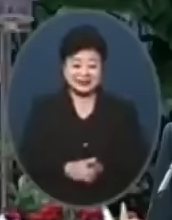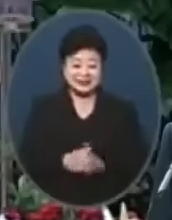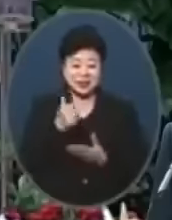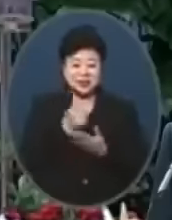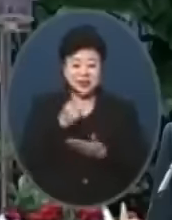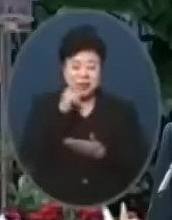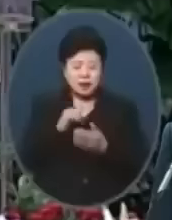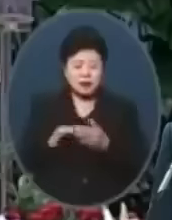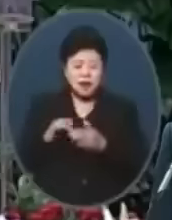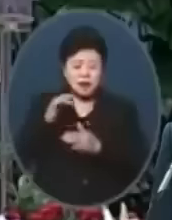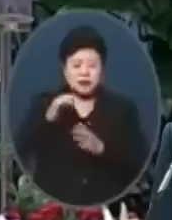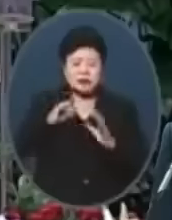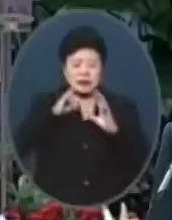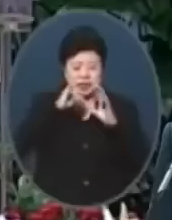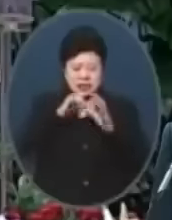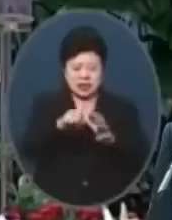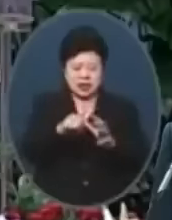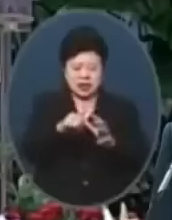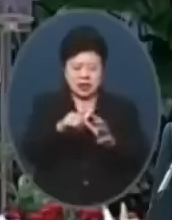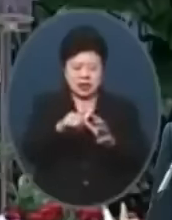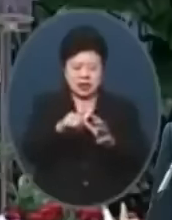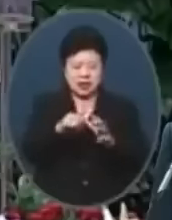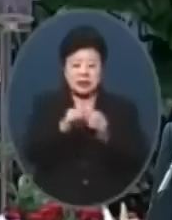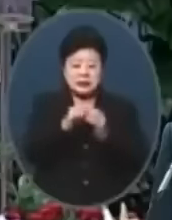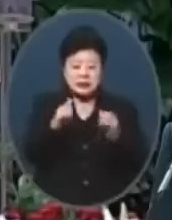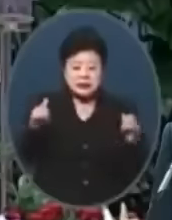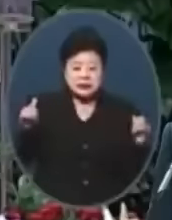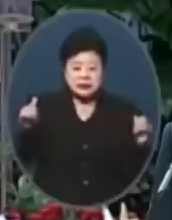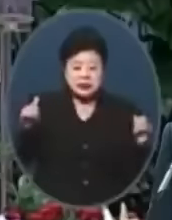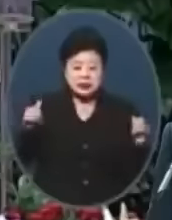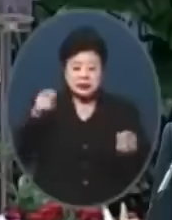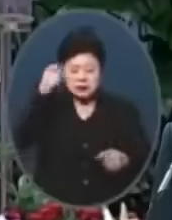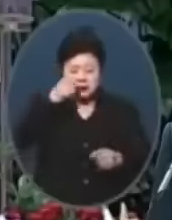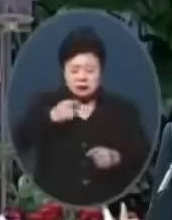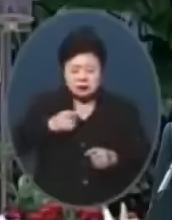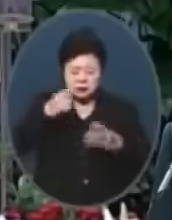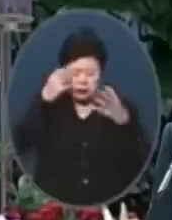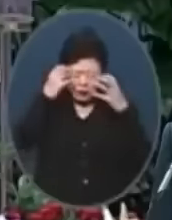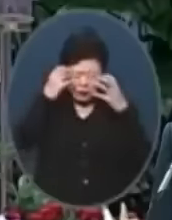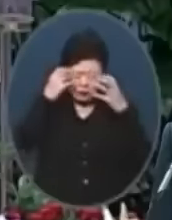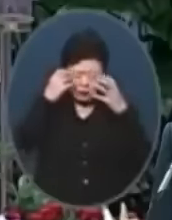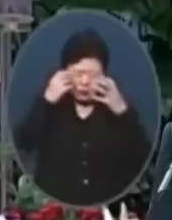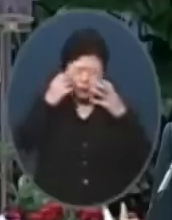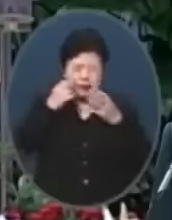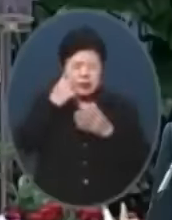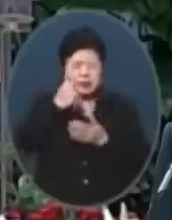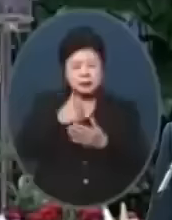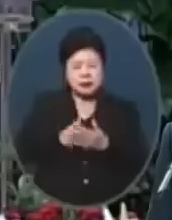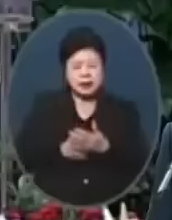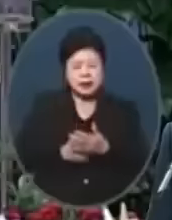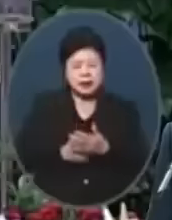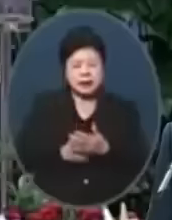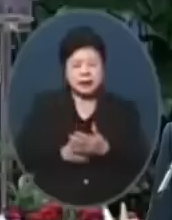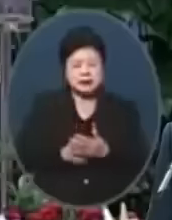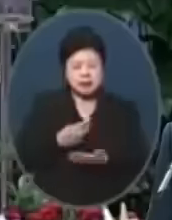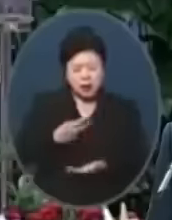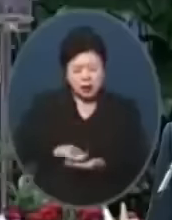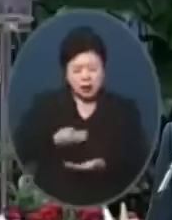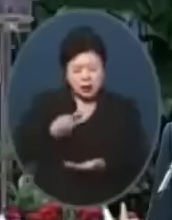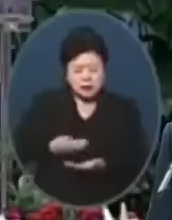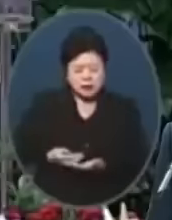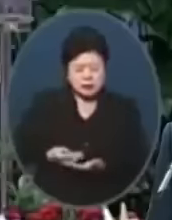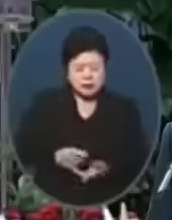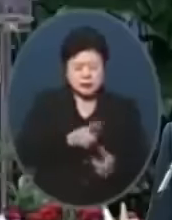죄악이 넘치는 세상에서 사람들은 슬픔과 고통의 수렁에 빠져 흐우적거리며